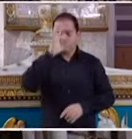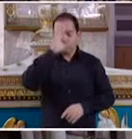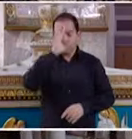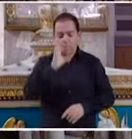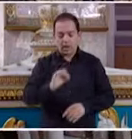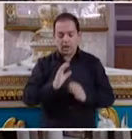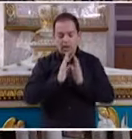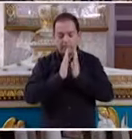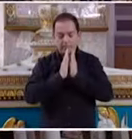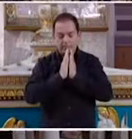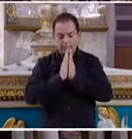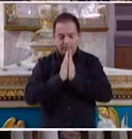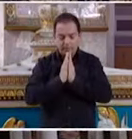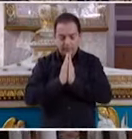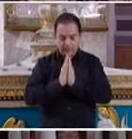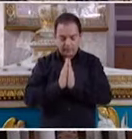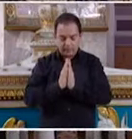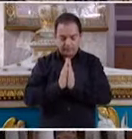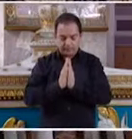Αμήν. Ο Θεός ηλάστη και νεματό.